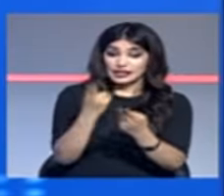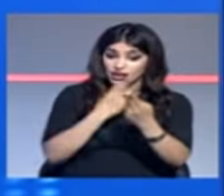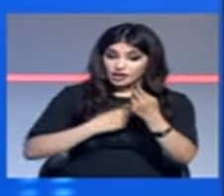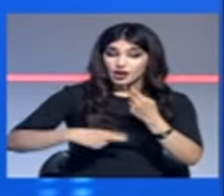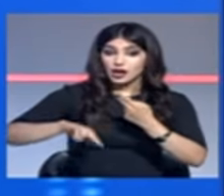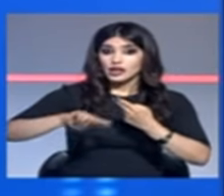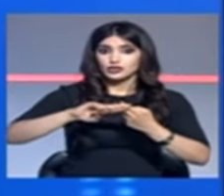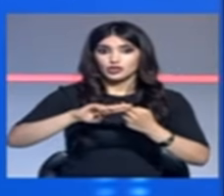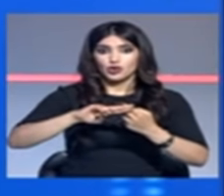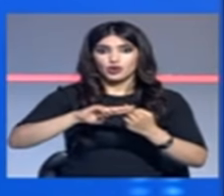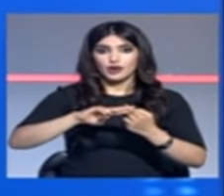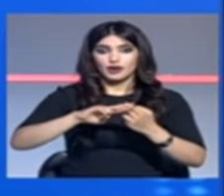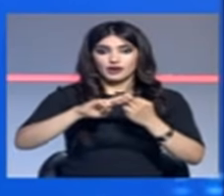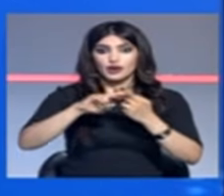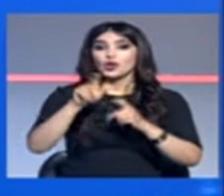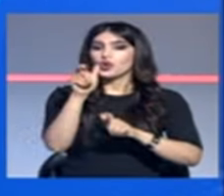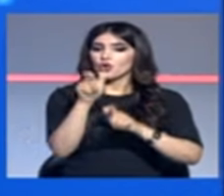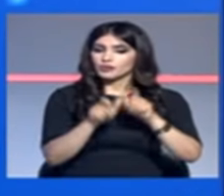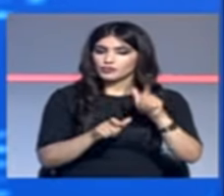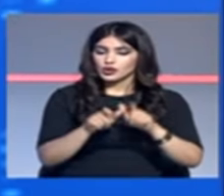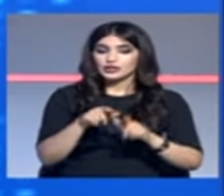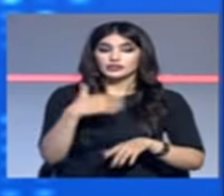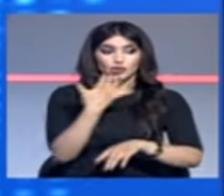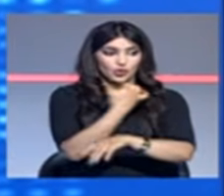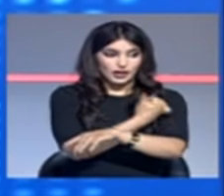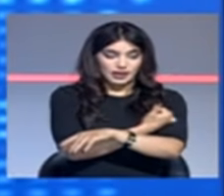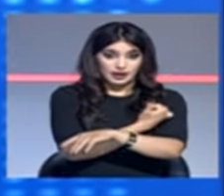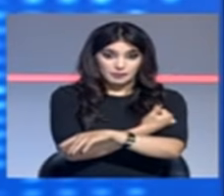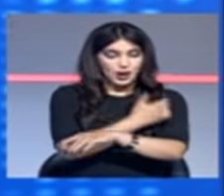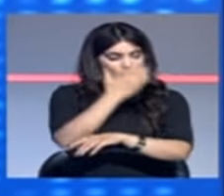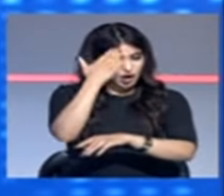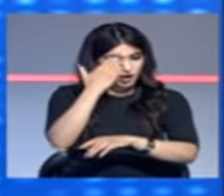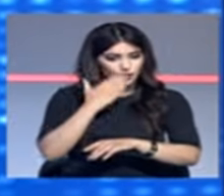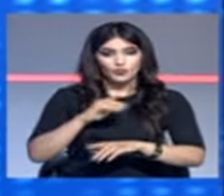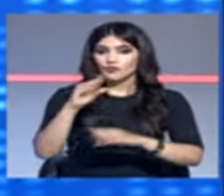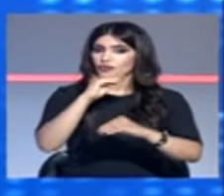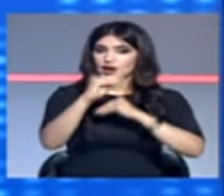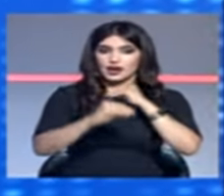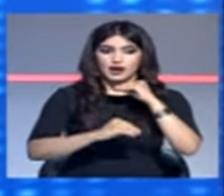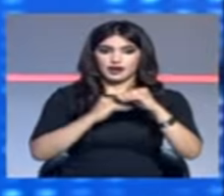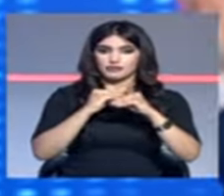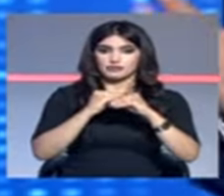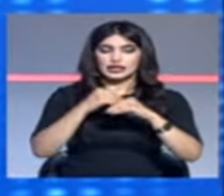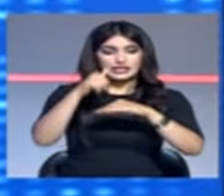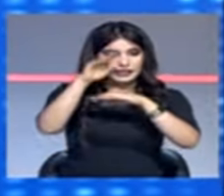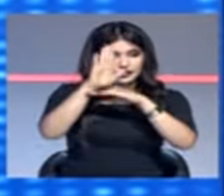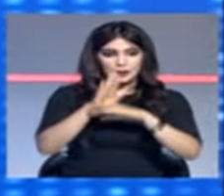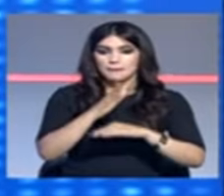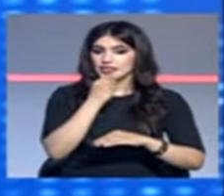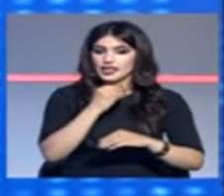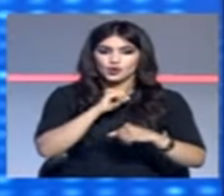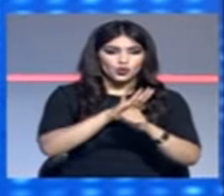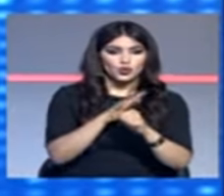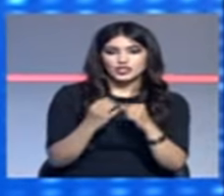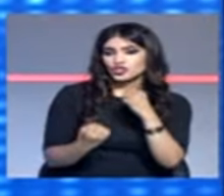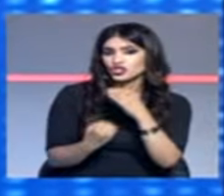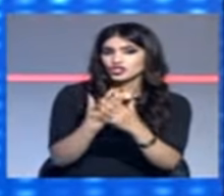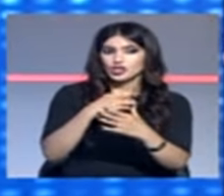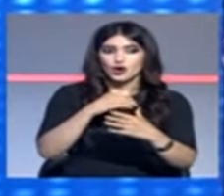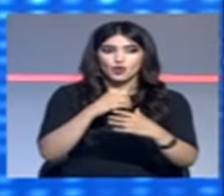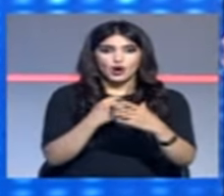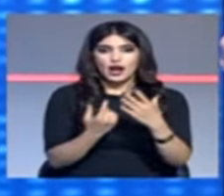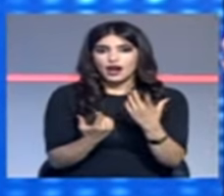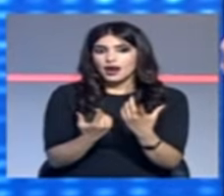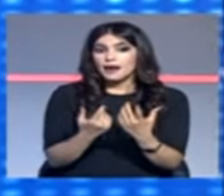اللي نعرفوه اللي ديجا التلقيح تحمينا من حتى لو فرضنا جي سلالة أخرى ولا حاجة تحمينا